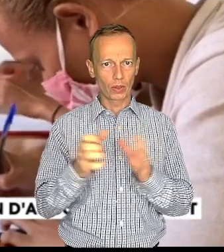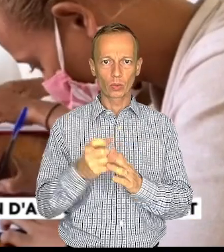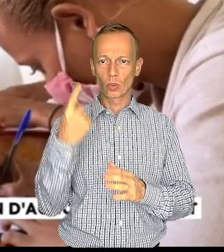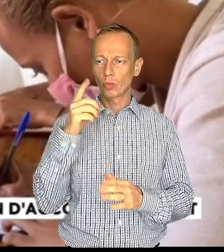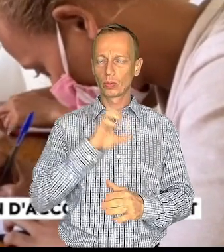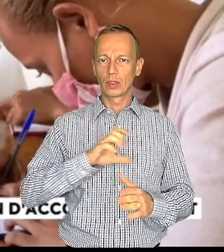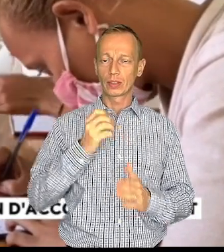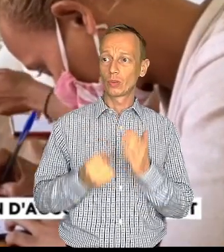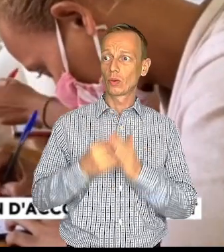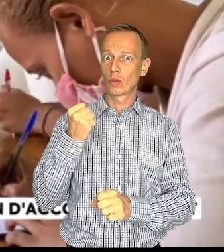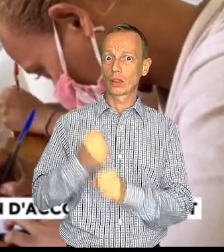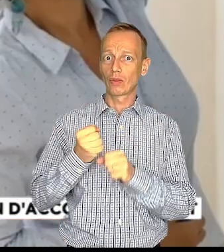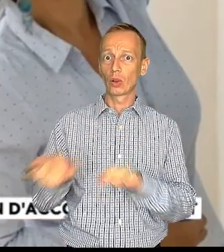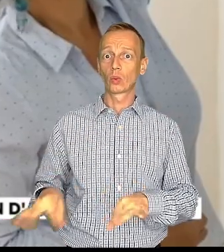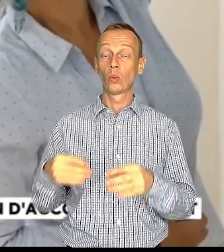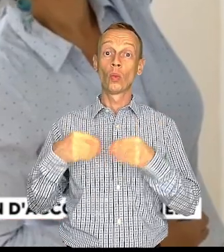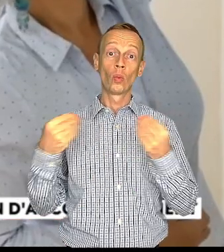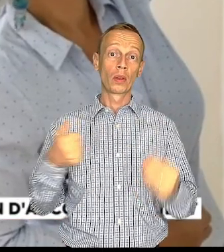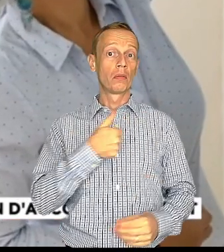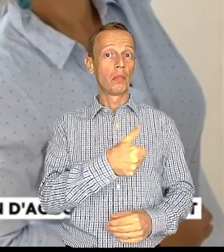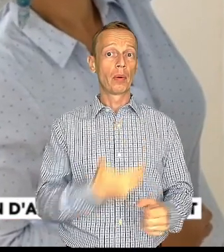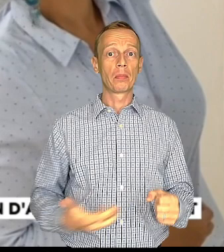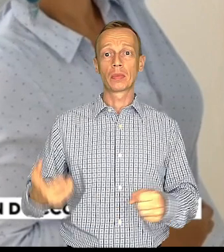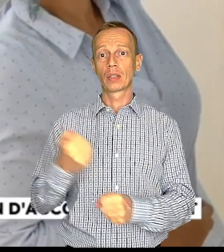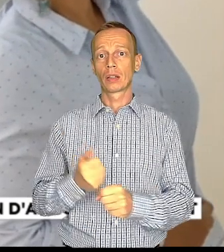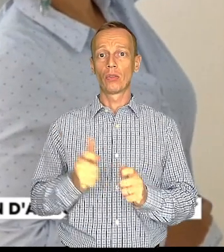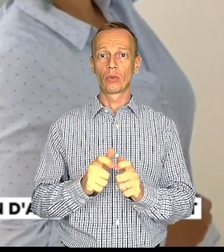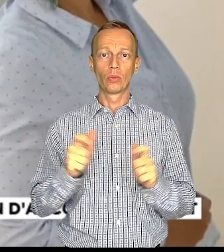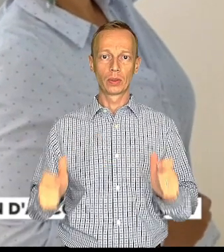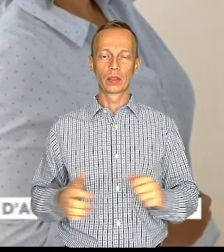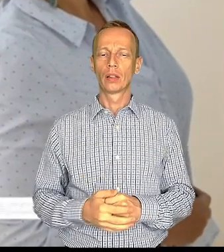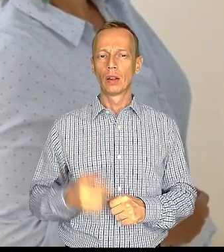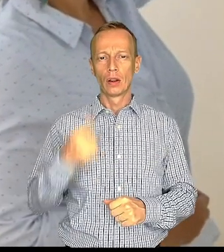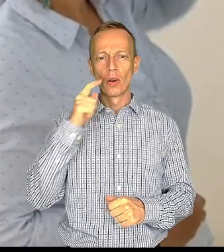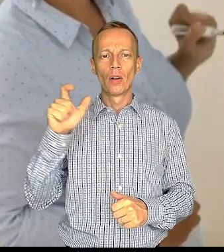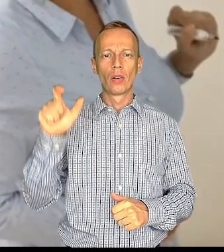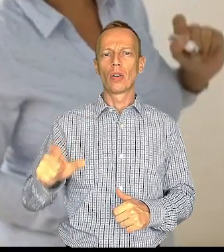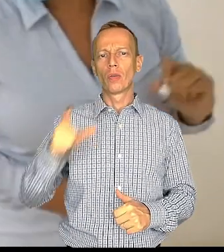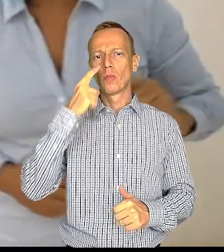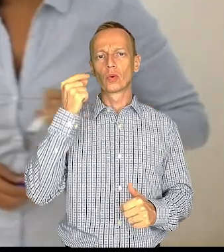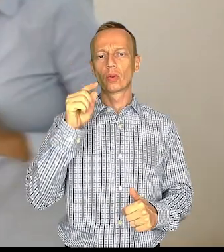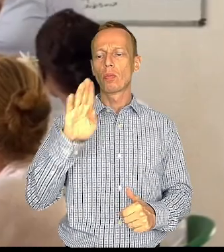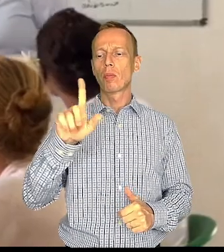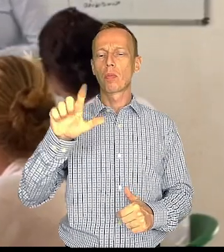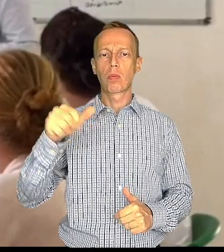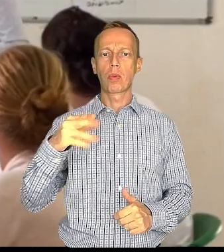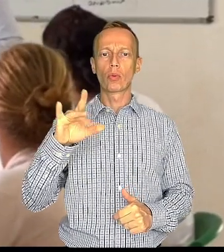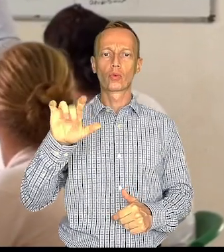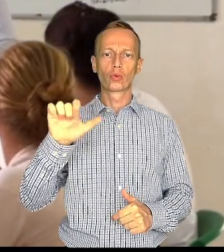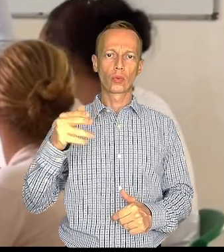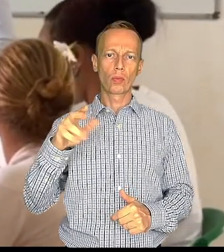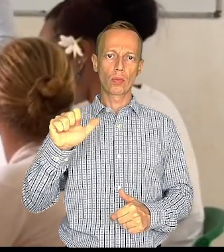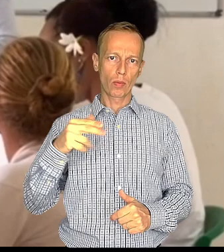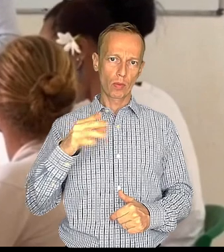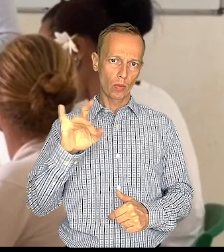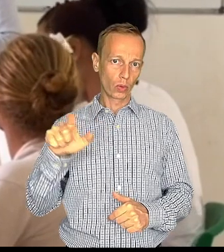de décrocher pourquoi pas un nouvel emploi, mieux encore créer sa propre entreprise. On écoute Jean-Michel Blanchemange, directeur